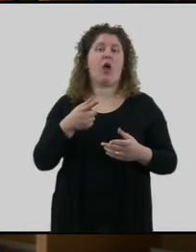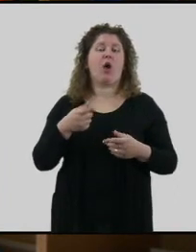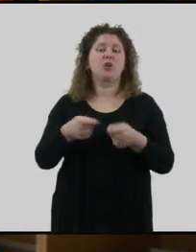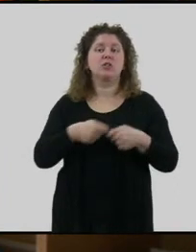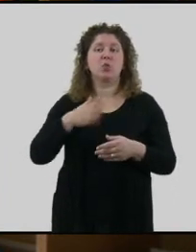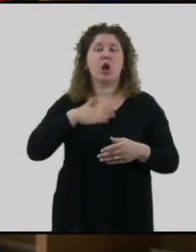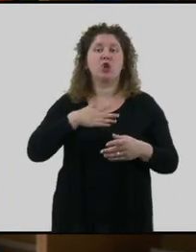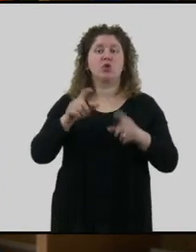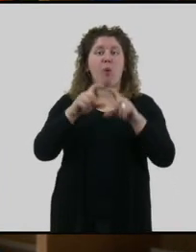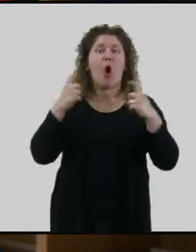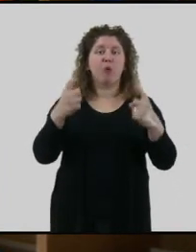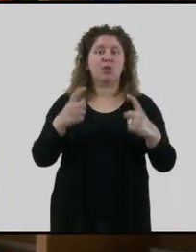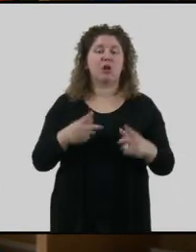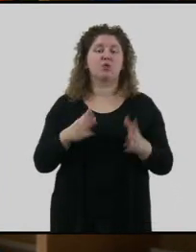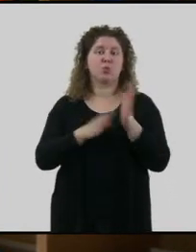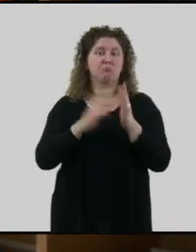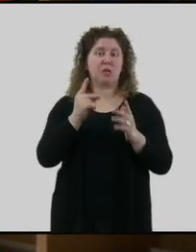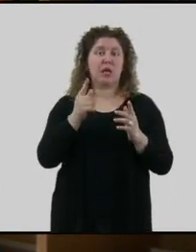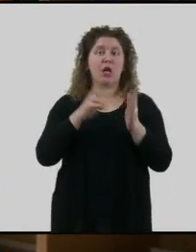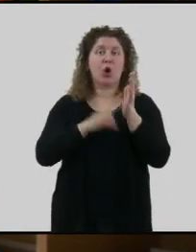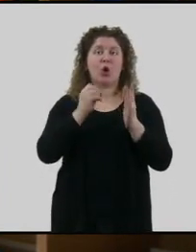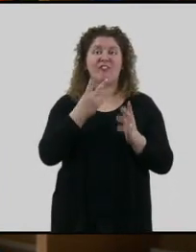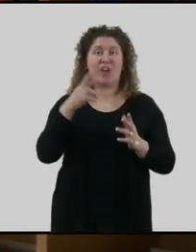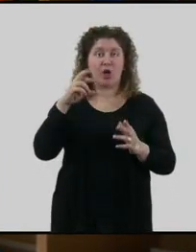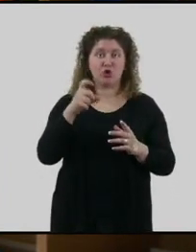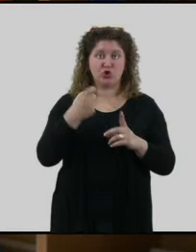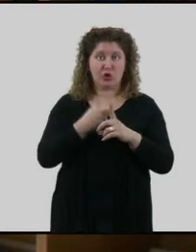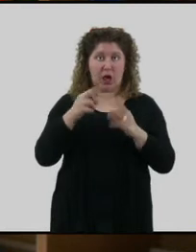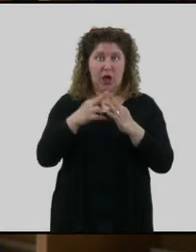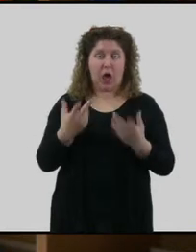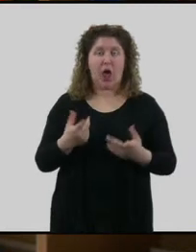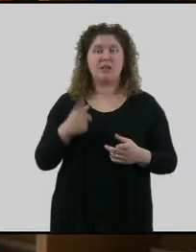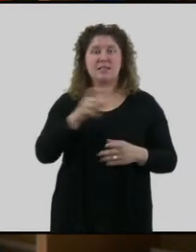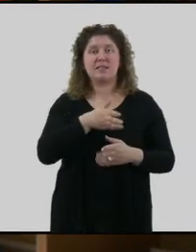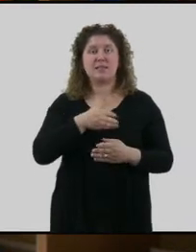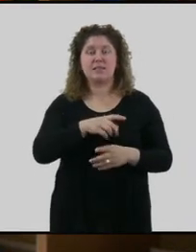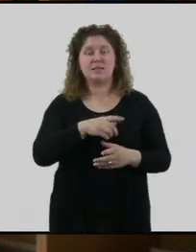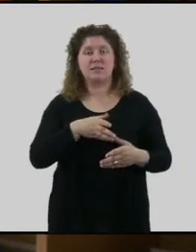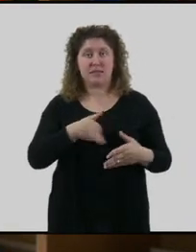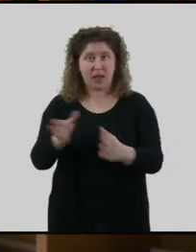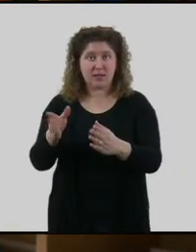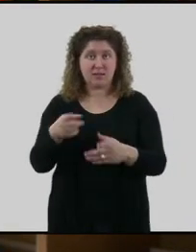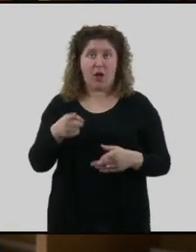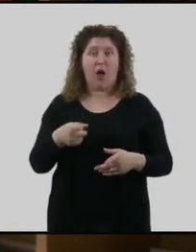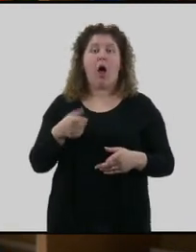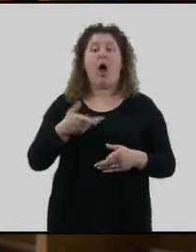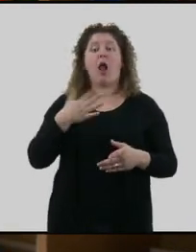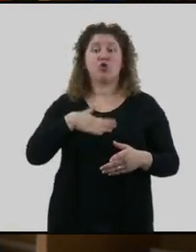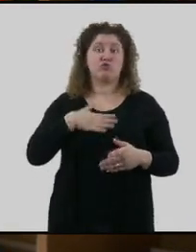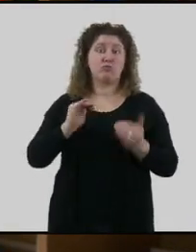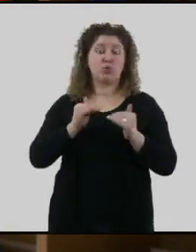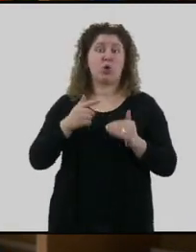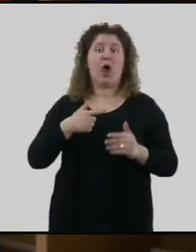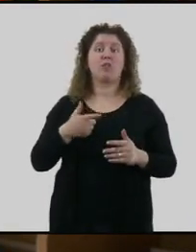objektu Mirnovečka cesta 23 u Samoboru, no nadamo se i suradnji sa Centrom za mlade u Samoboru koji bi se trebao